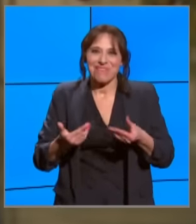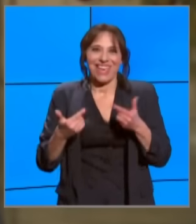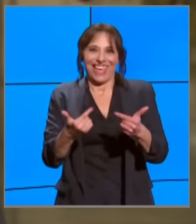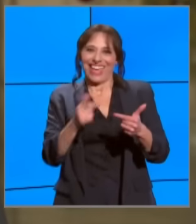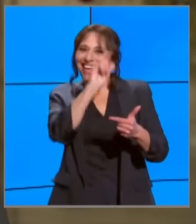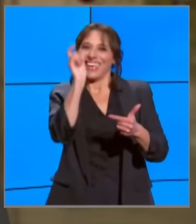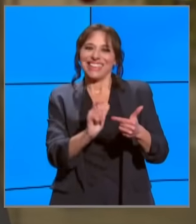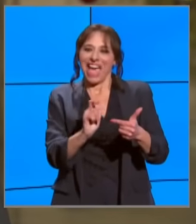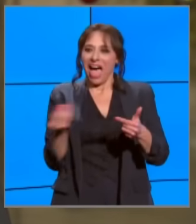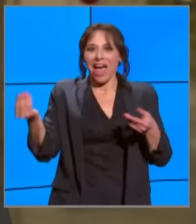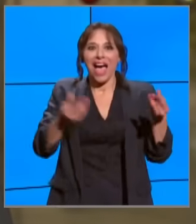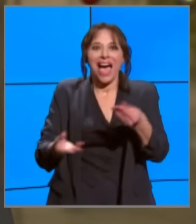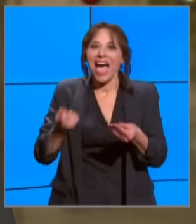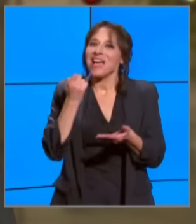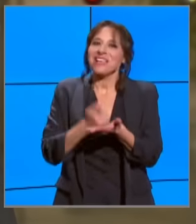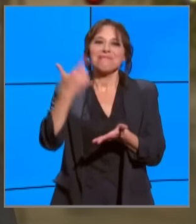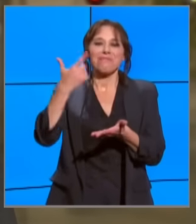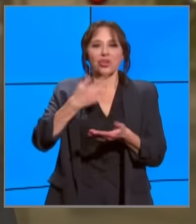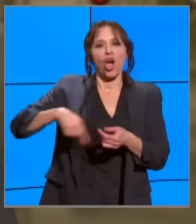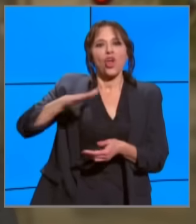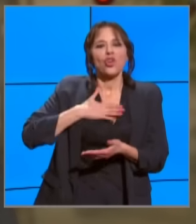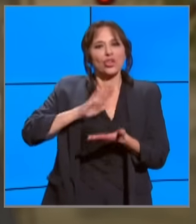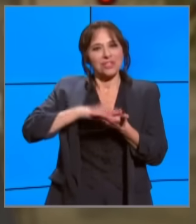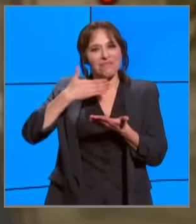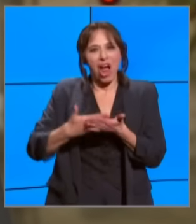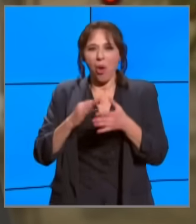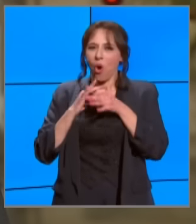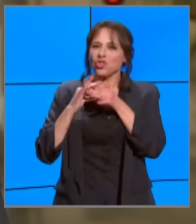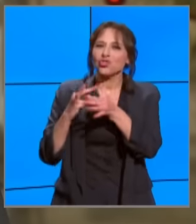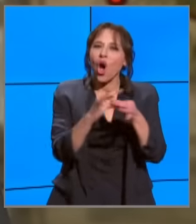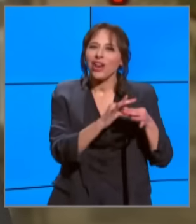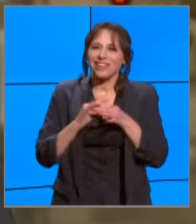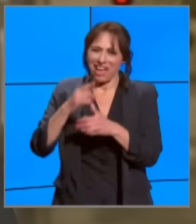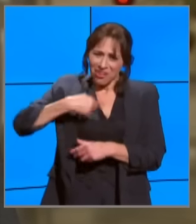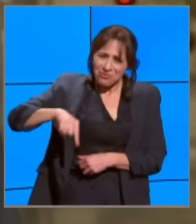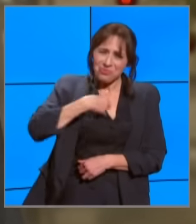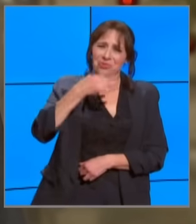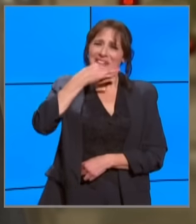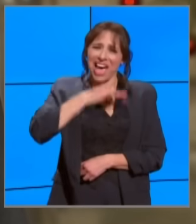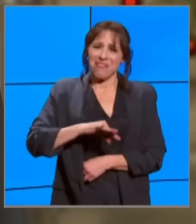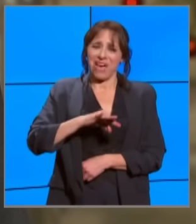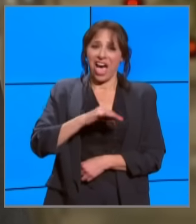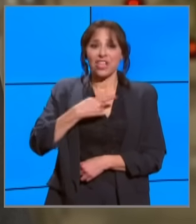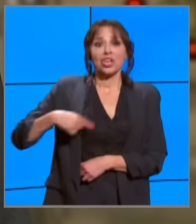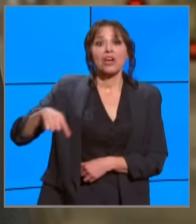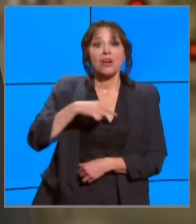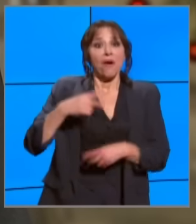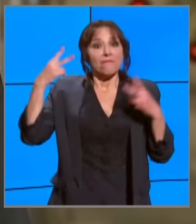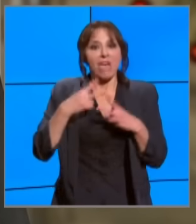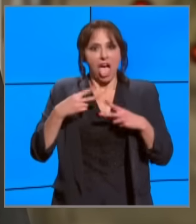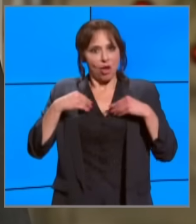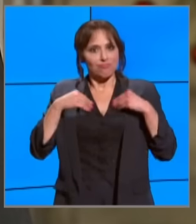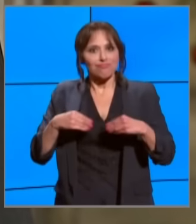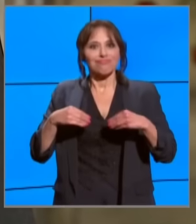importante con i nostri valori con la solidarietà di cui siamo capaci con la partecipazione attiva